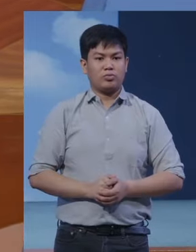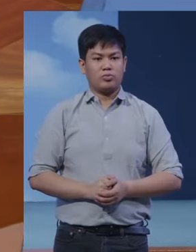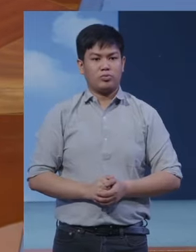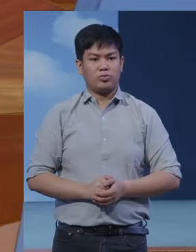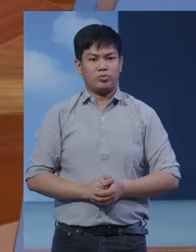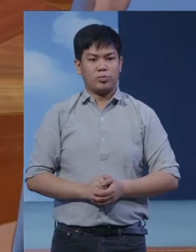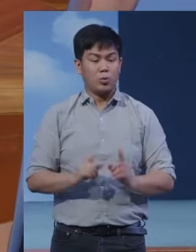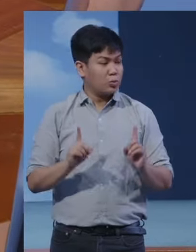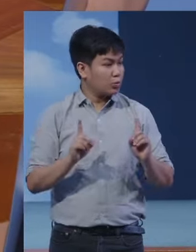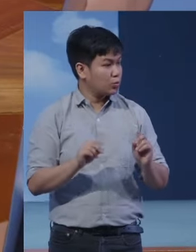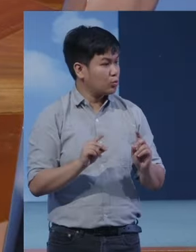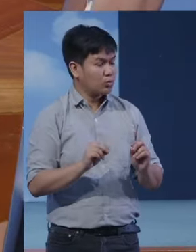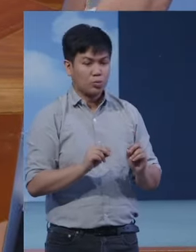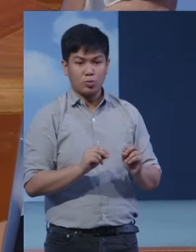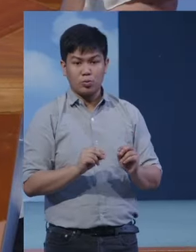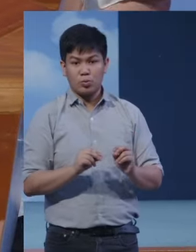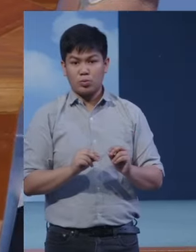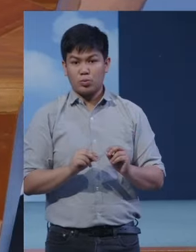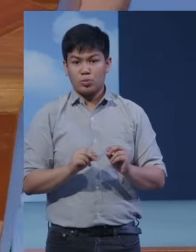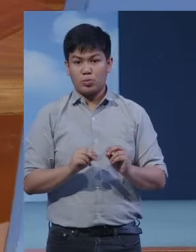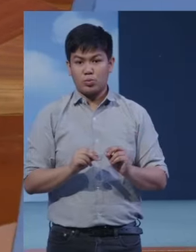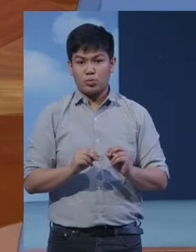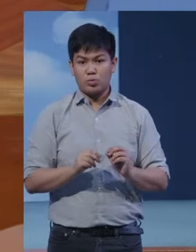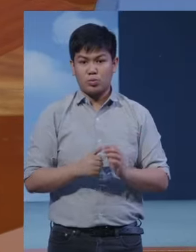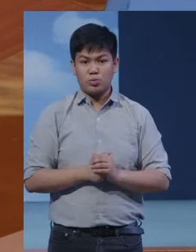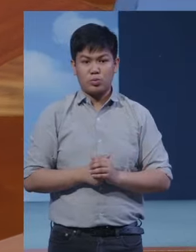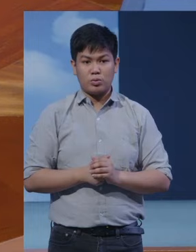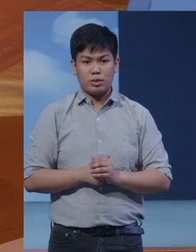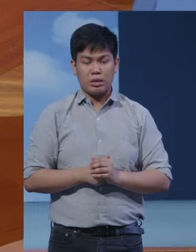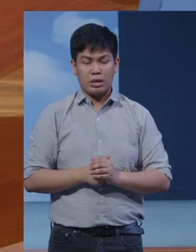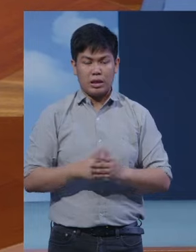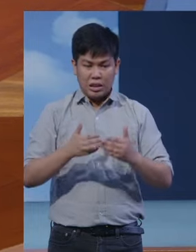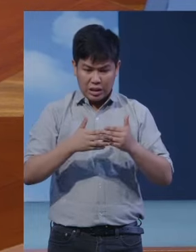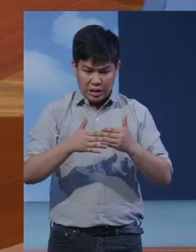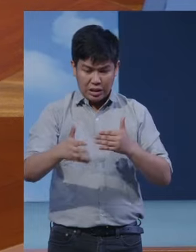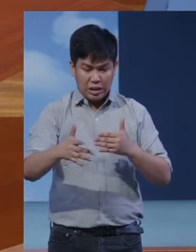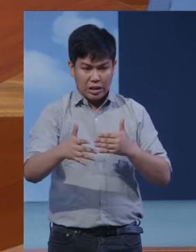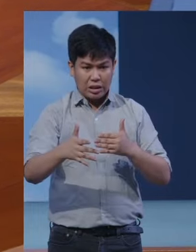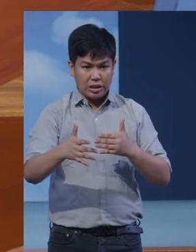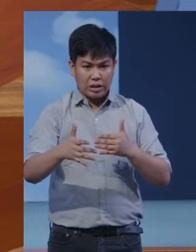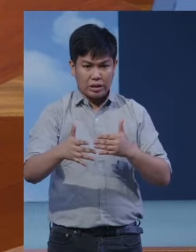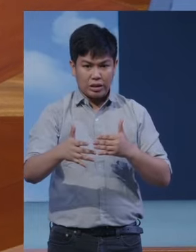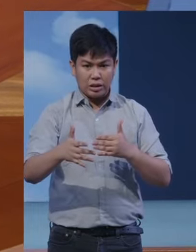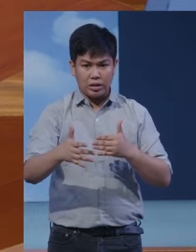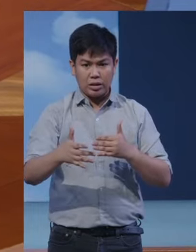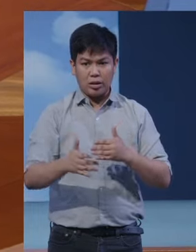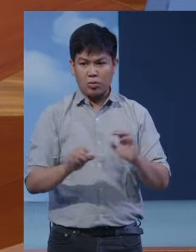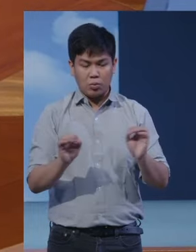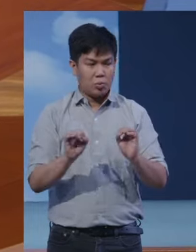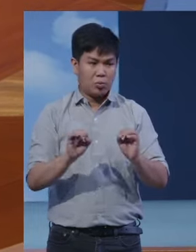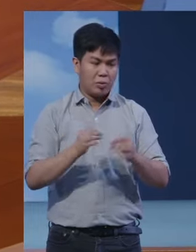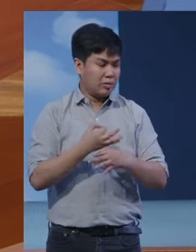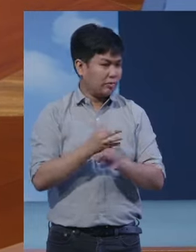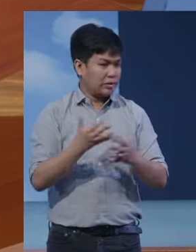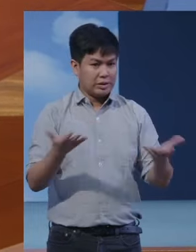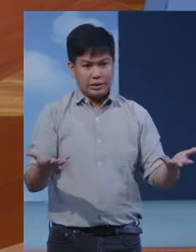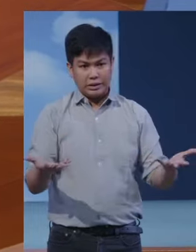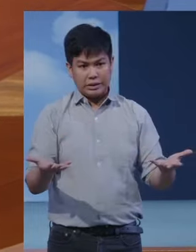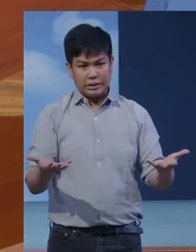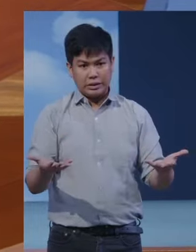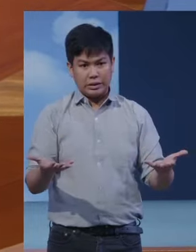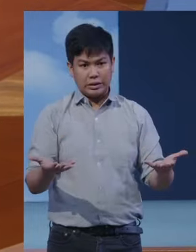kanyang Mister at pagkatapos ng Ilang panahon